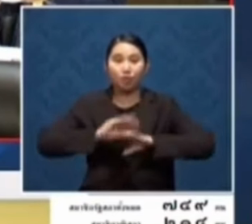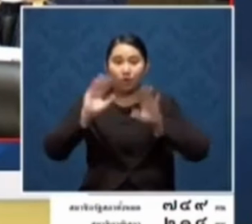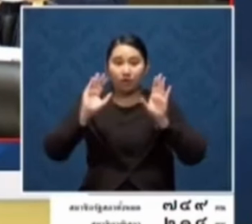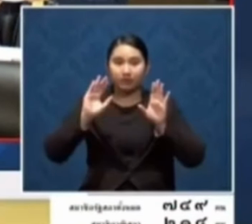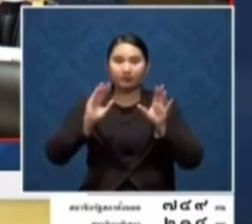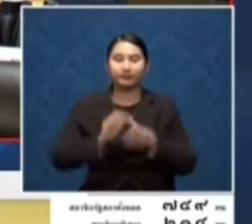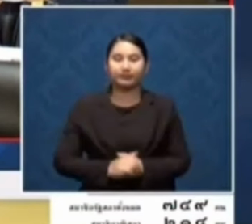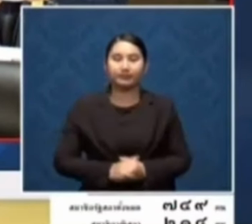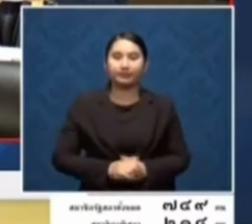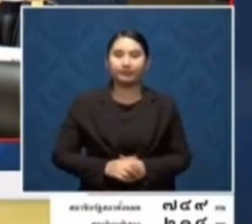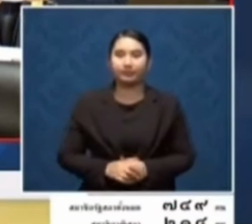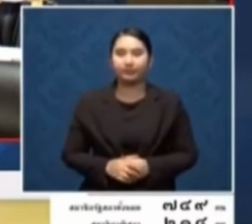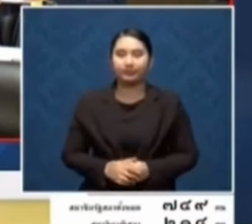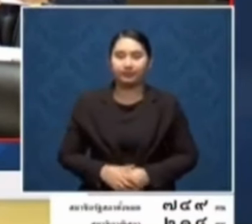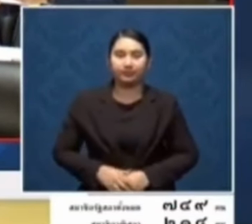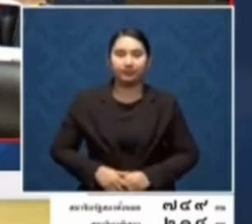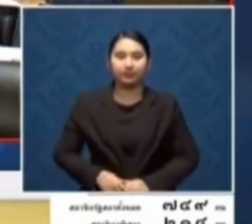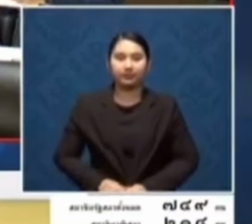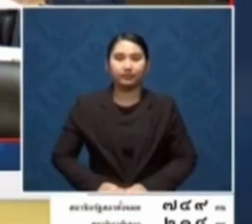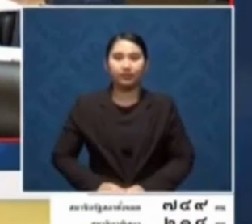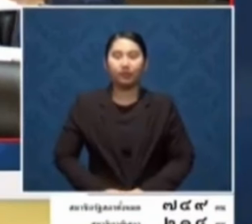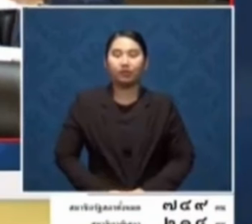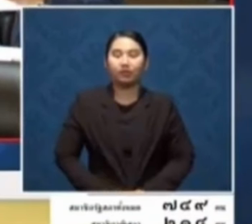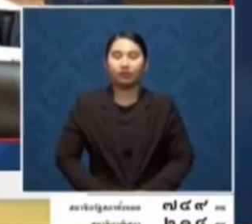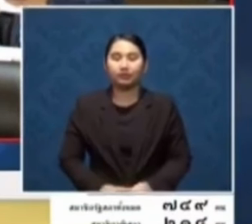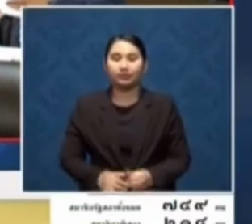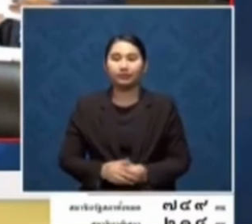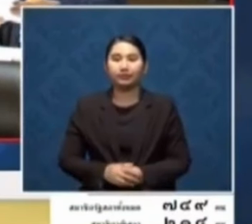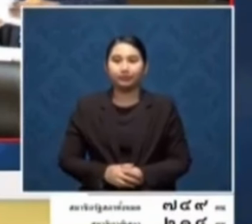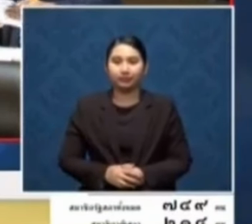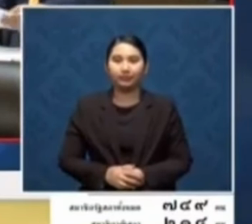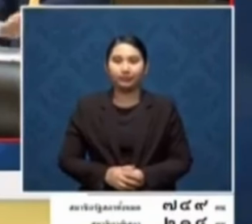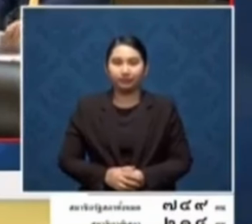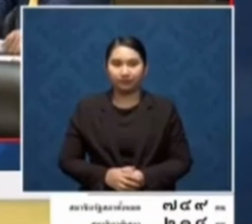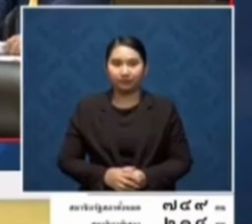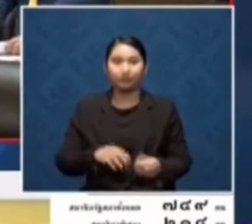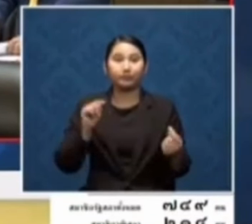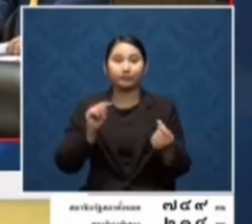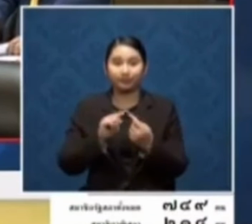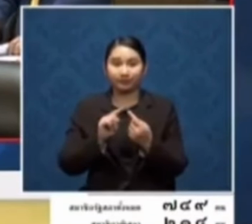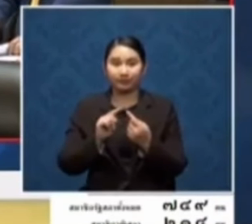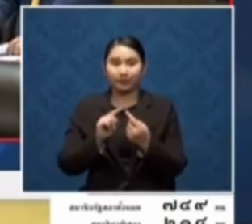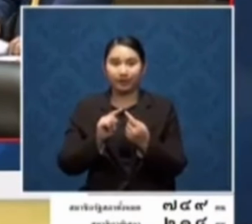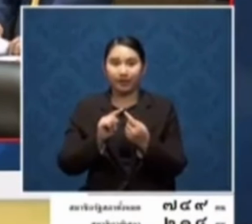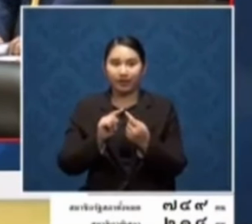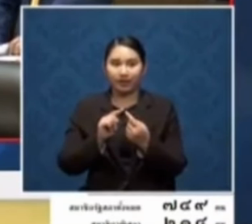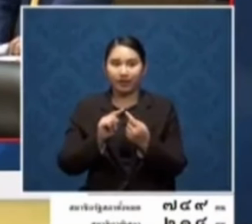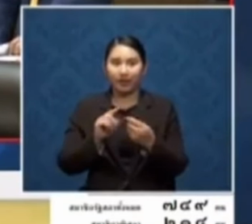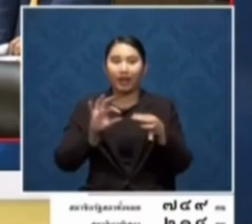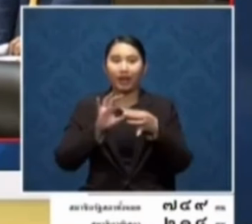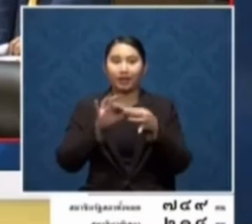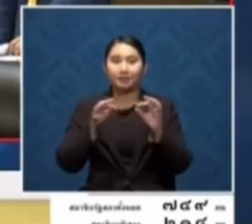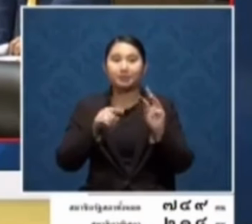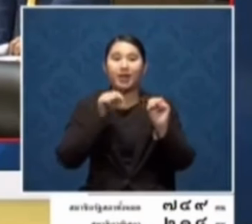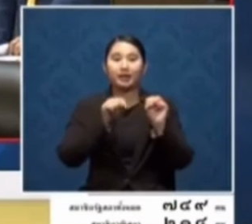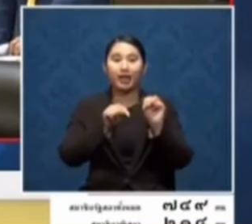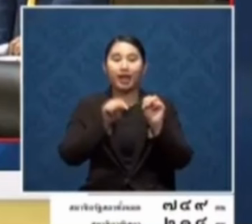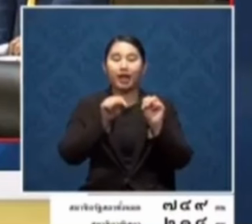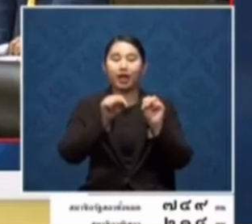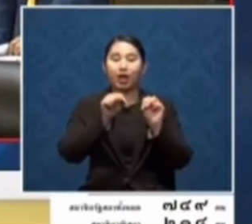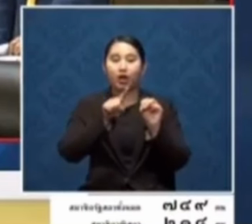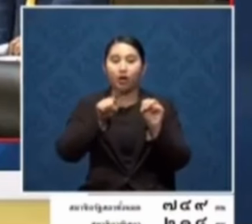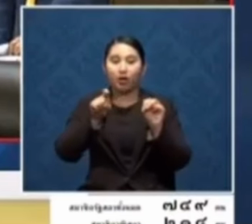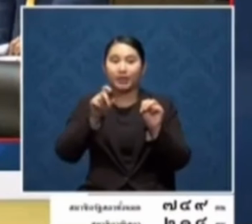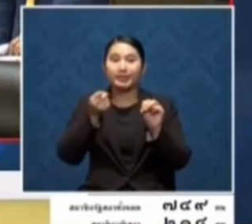ไม่ได้เอ่ยถึงพรรคก้าวไกลนะครับต่อให้เป็นพรรคอื่นจะเป็นเพื่อไทยจะเป็นพรรคชาติไทยจะเป็นพรรครวมไทยสร้างชาติเป็นพลังประชารั